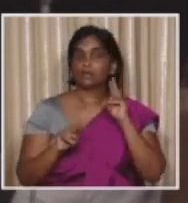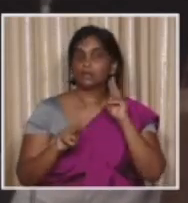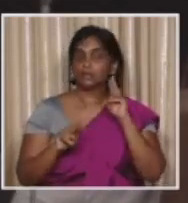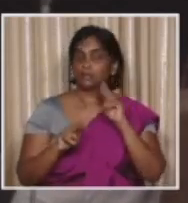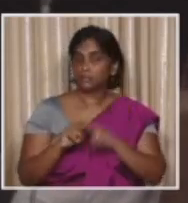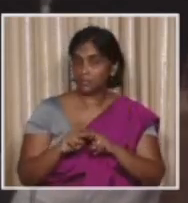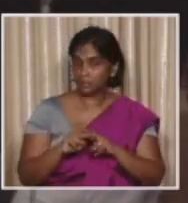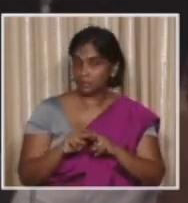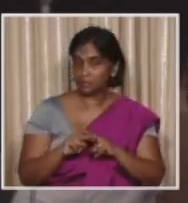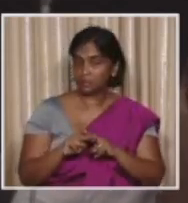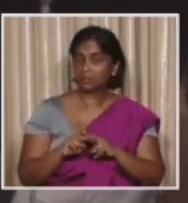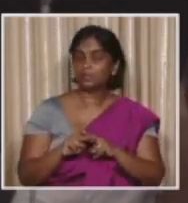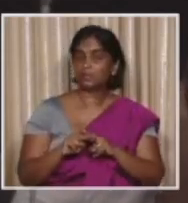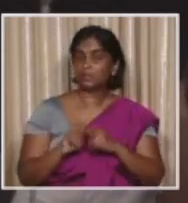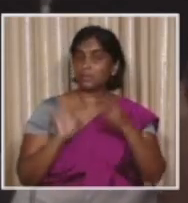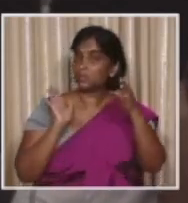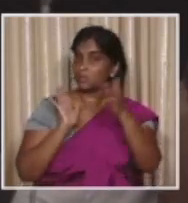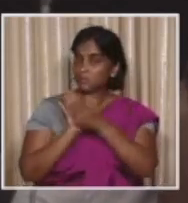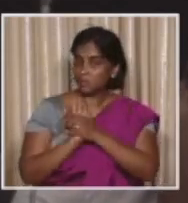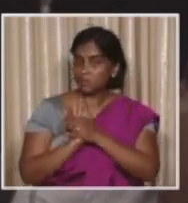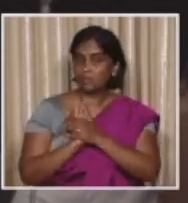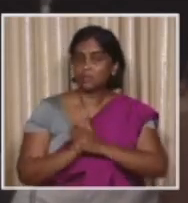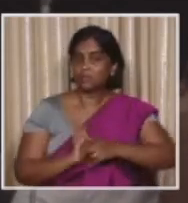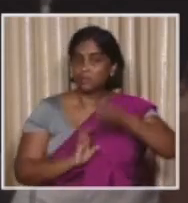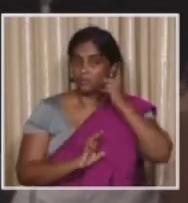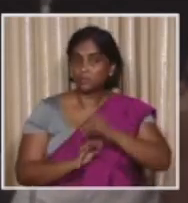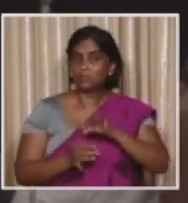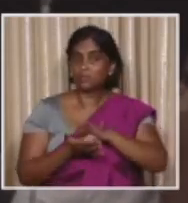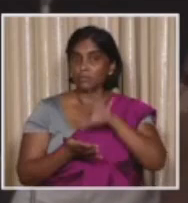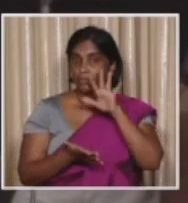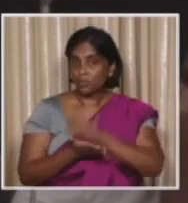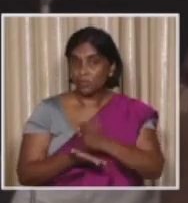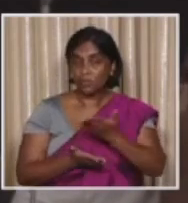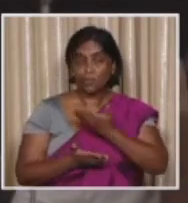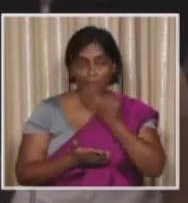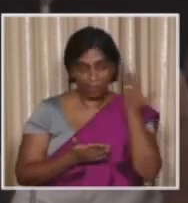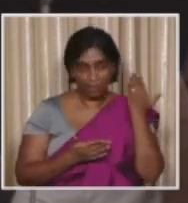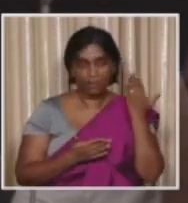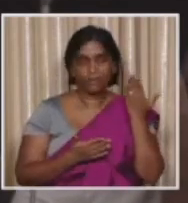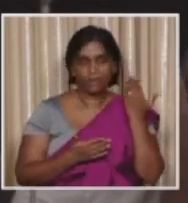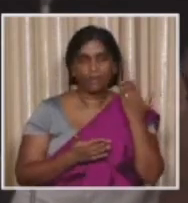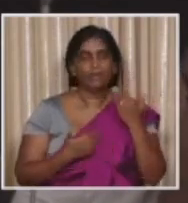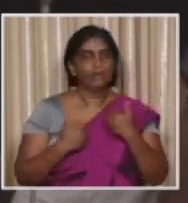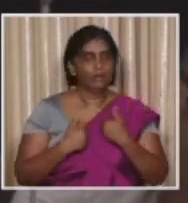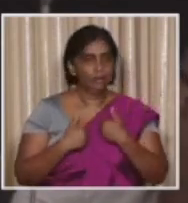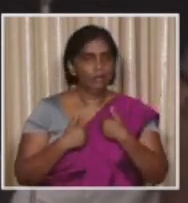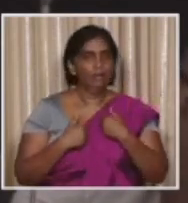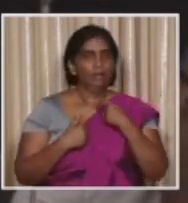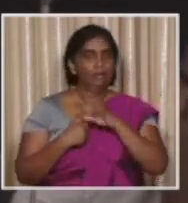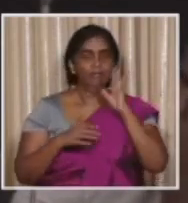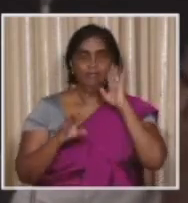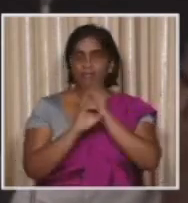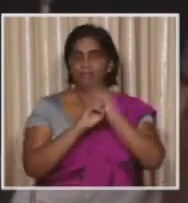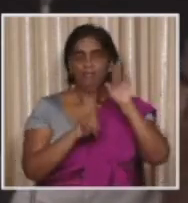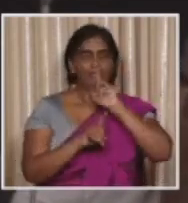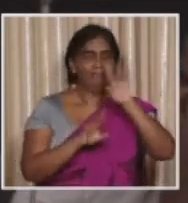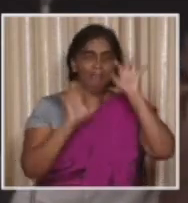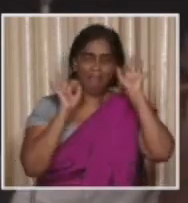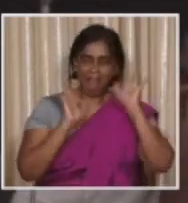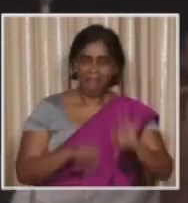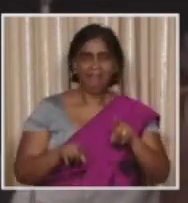අරමුදලත් එක්ක එකඟතාවයකට එන්න පුළුවන් වුණා නම් අපිට අර නිවේදනය කරන්නේ